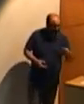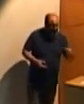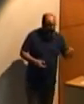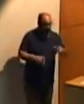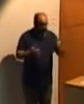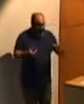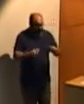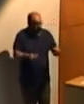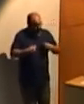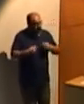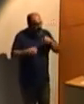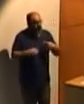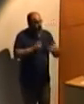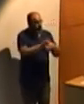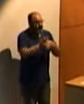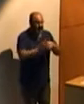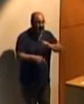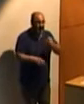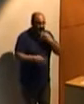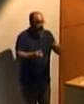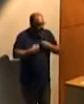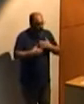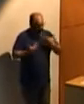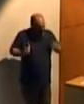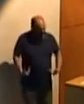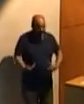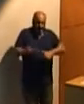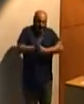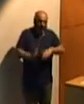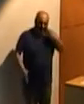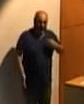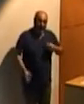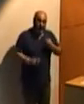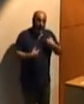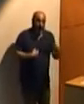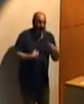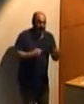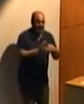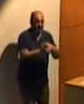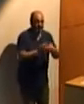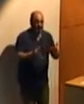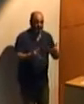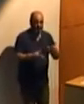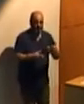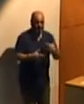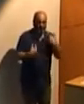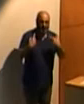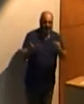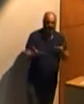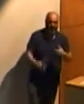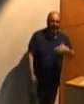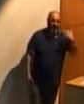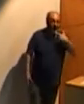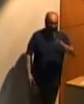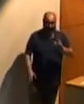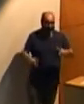font de lui même et non pas que la mécanique vous voyez où je veux en venir tout à l'heure je vous ai parlé du vivant qui